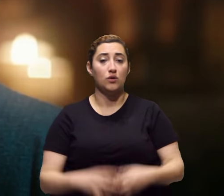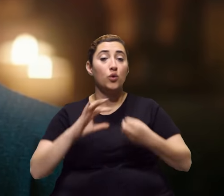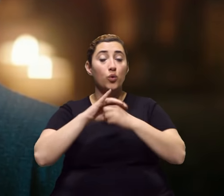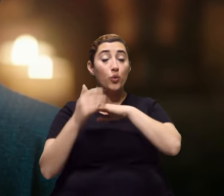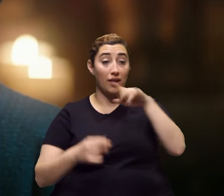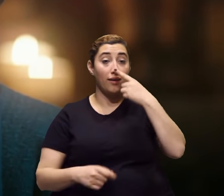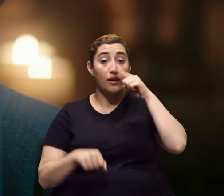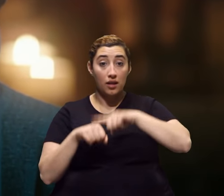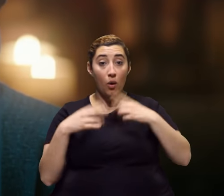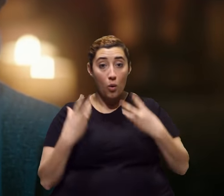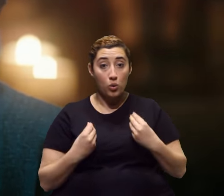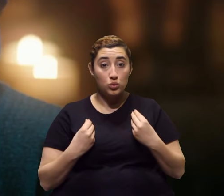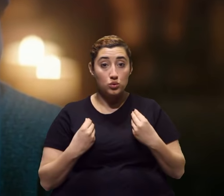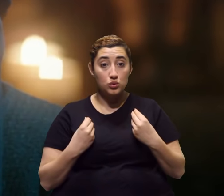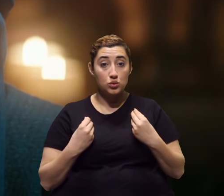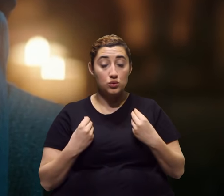Dünyaya inanırsın.